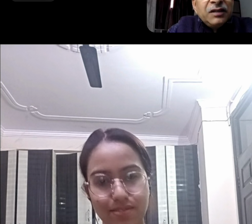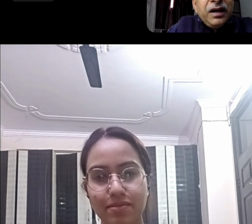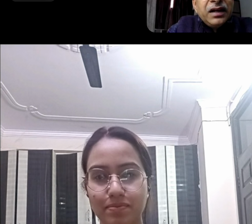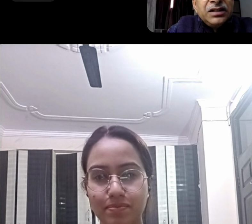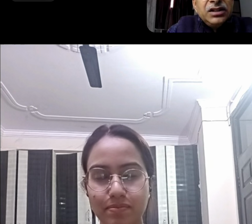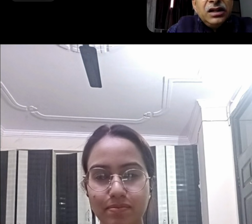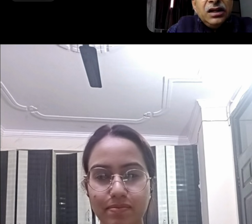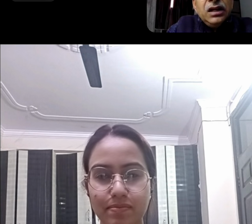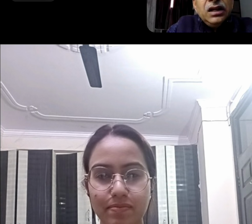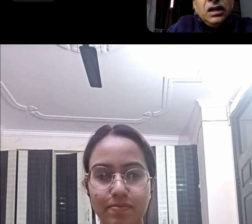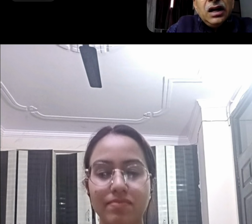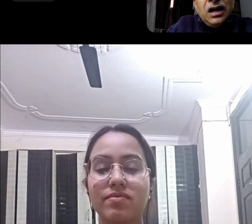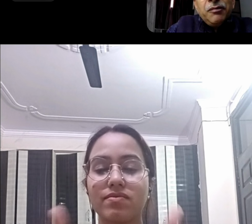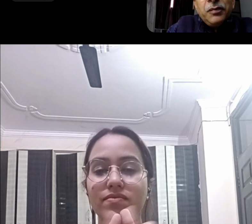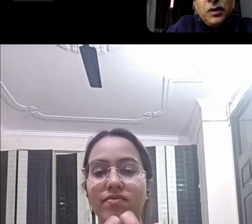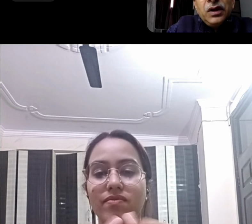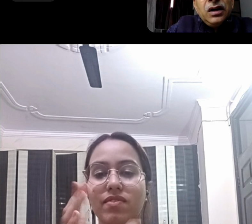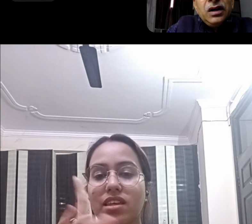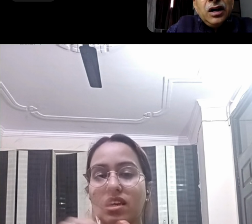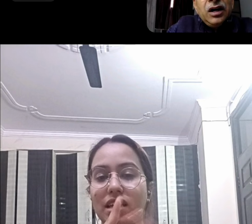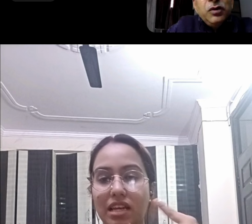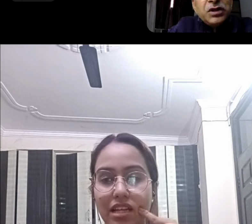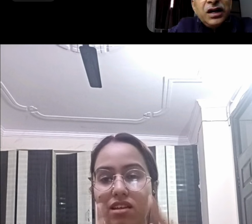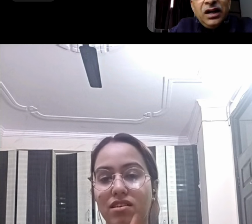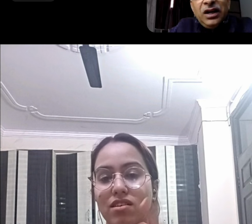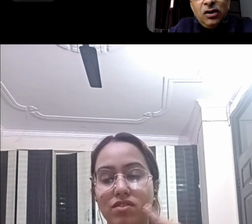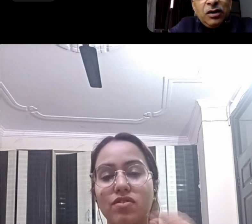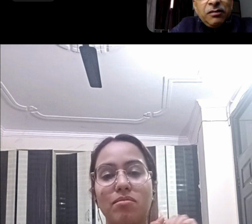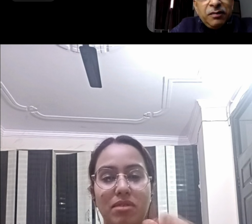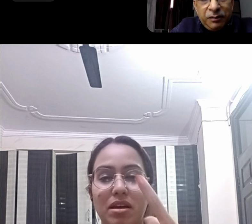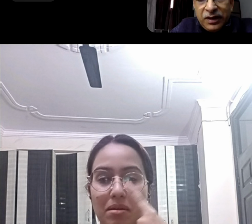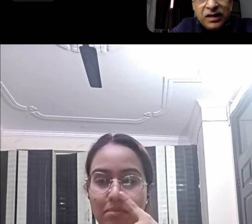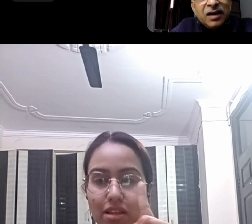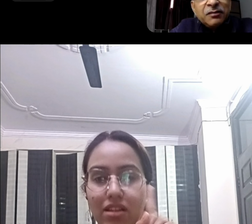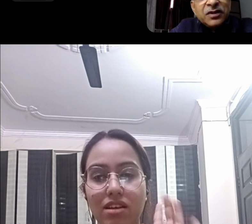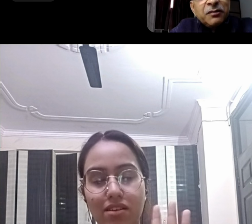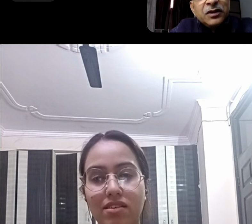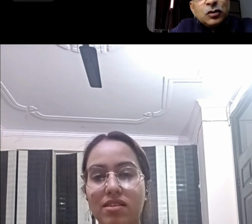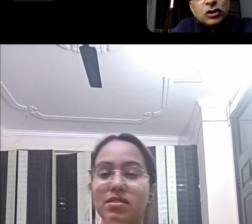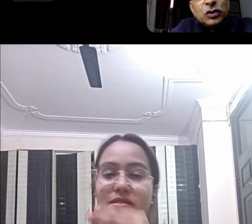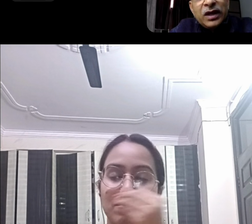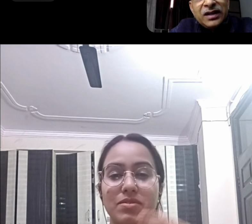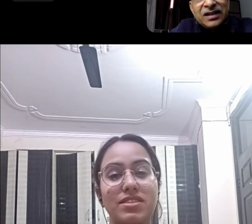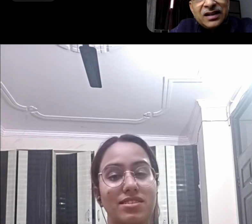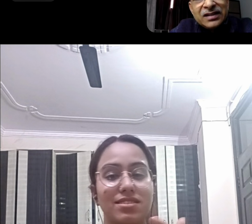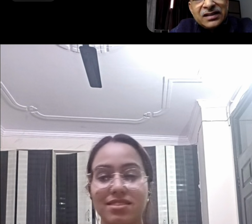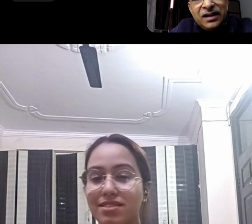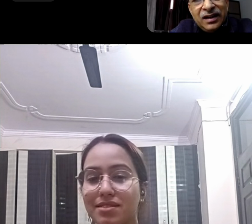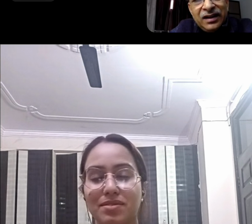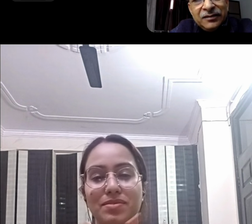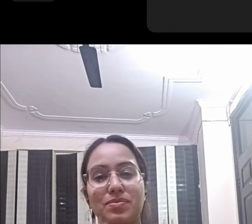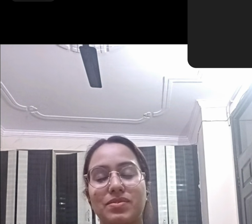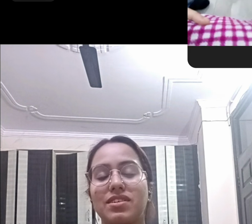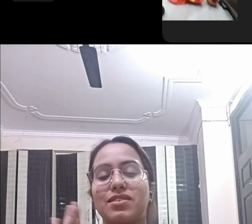होंगी साथ में। आरती जी आप अनम्यूट करें और प्लीज, हम सब उत्सुक हैं इसका डांस